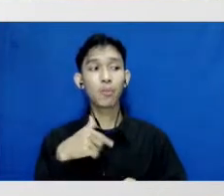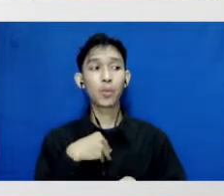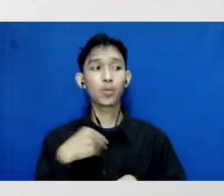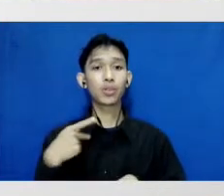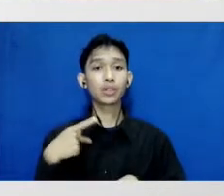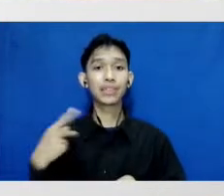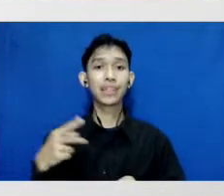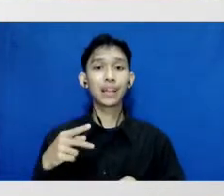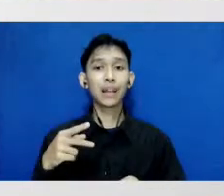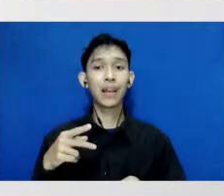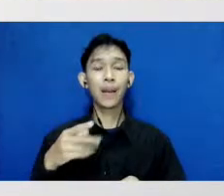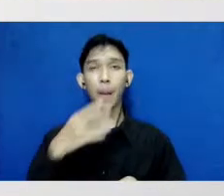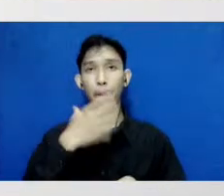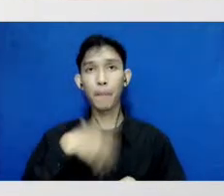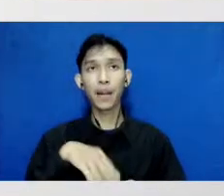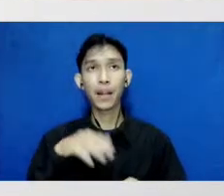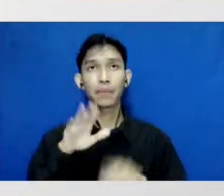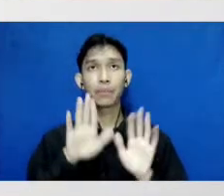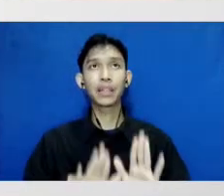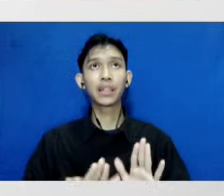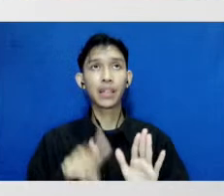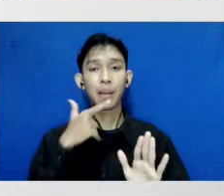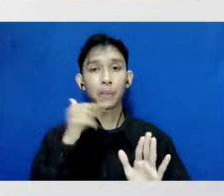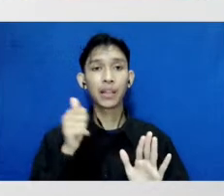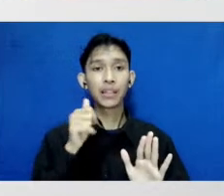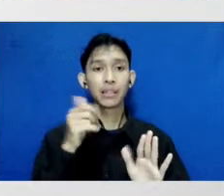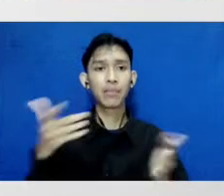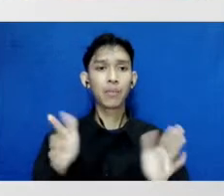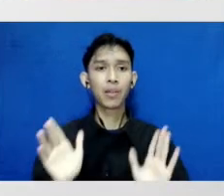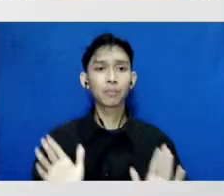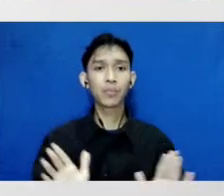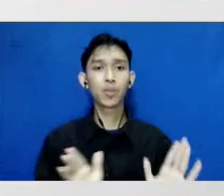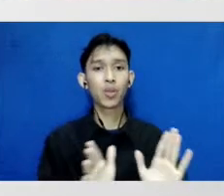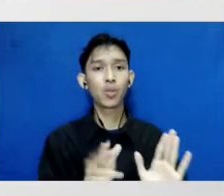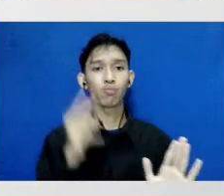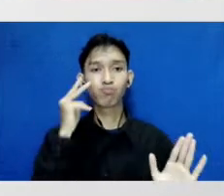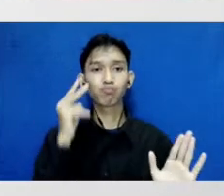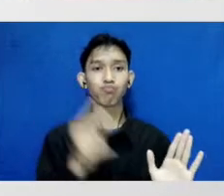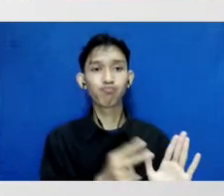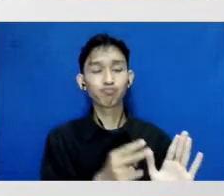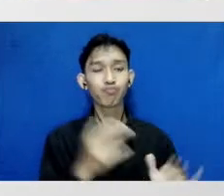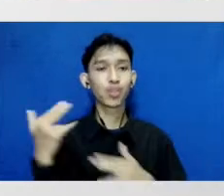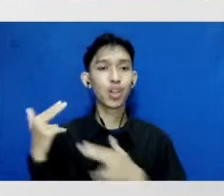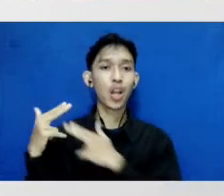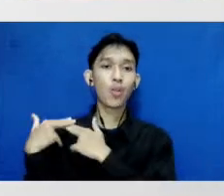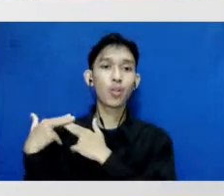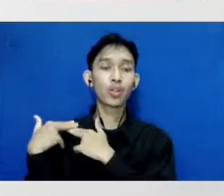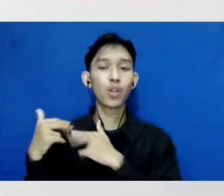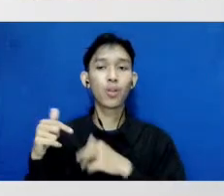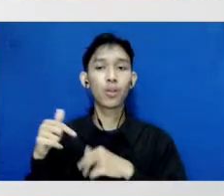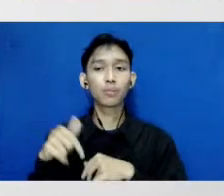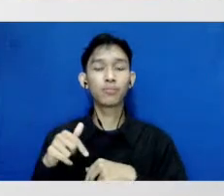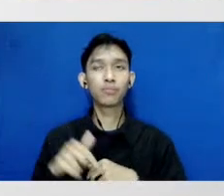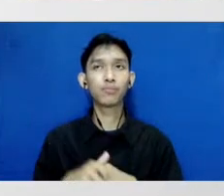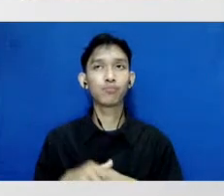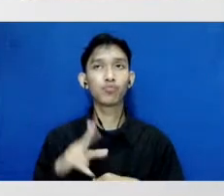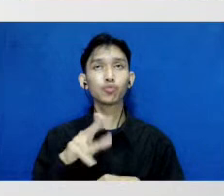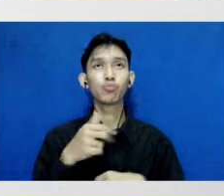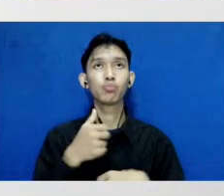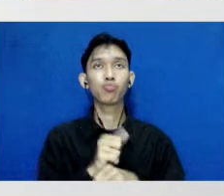peran media ini amat sangat penting untuk mendorong dan menyoroti tanggung jawab yang dilakukan oleh platform dan pembuat